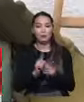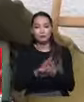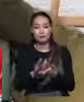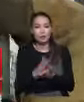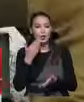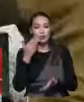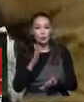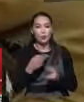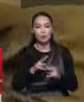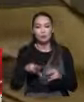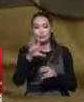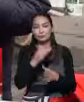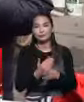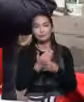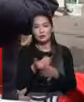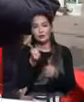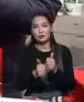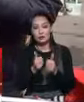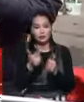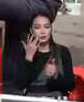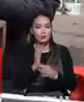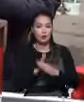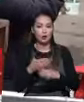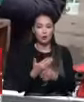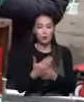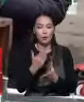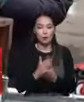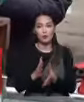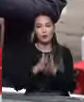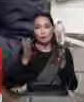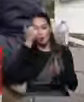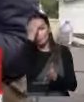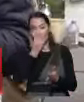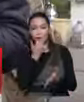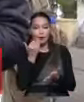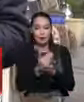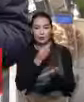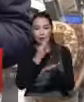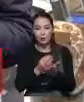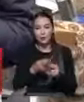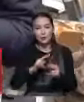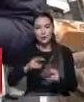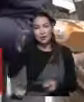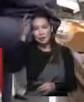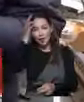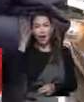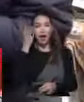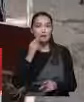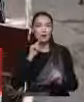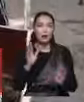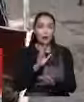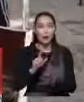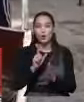созып, ізбасарларым үнемі көмекке келеді. Кейінгі толқынға алғыс шексіз дейді әйгілі Сағындым Алматымды әннің сөзін